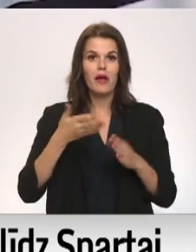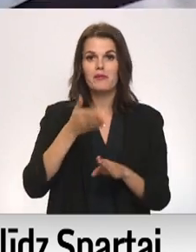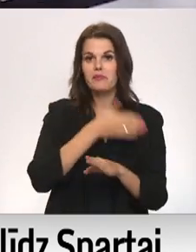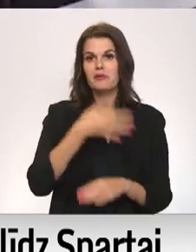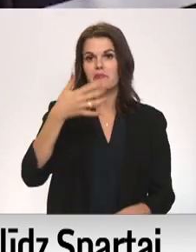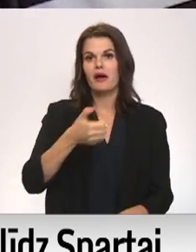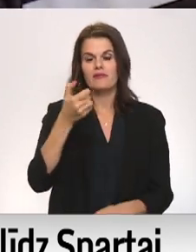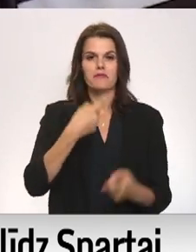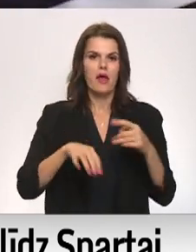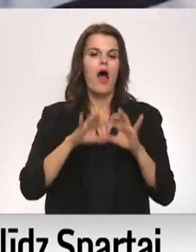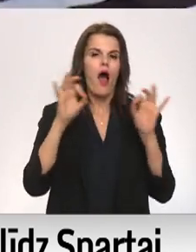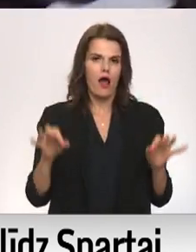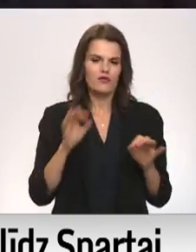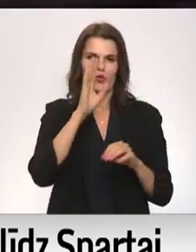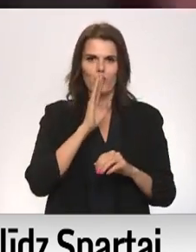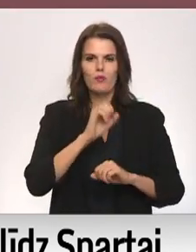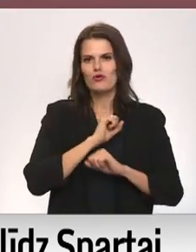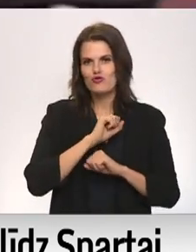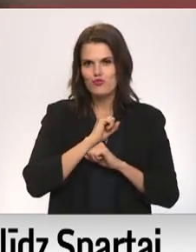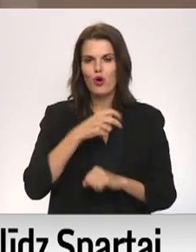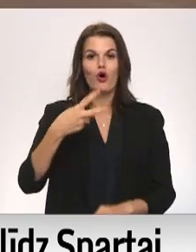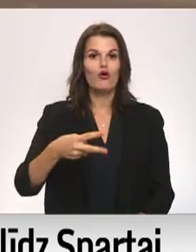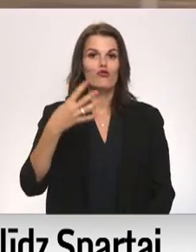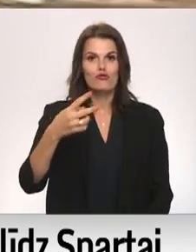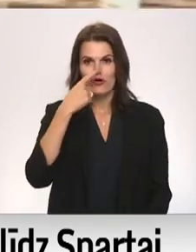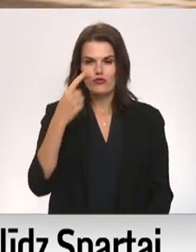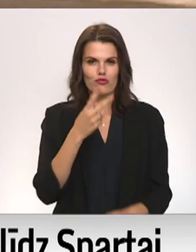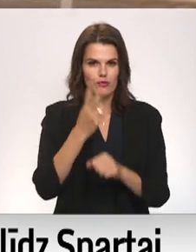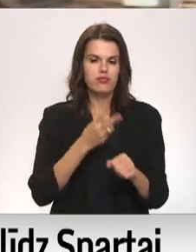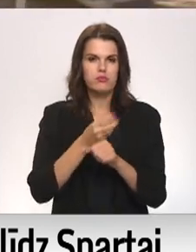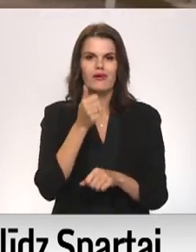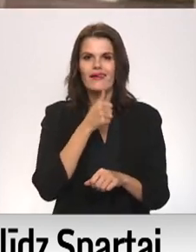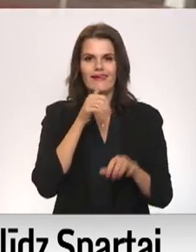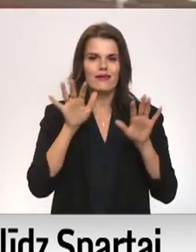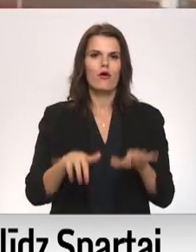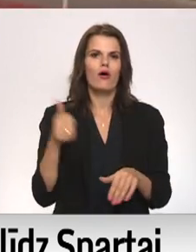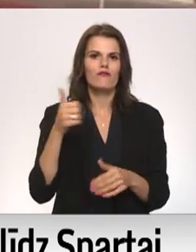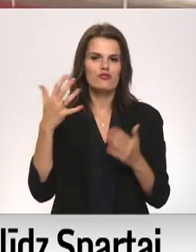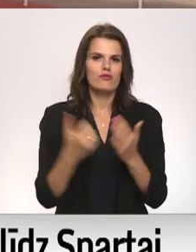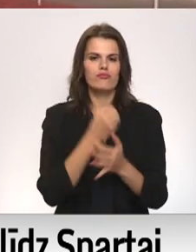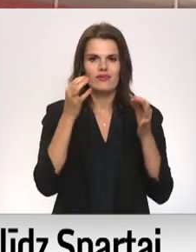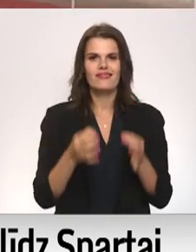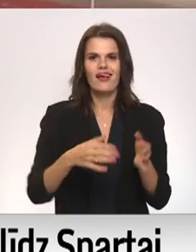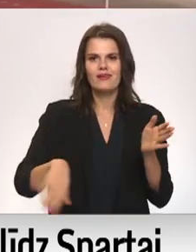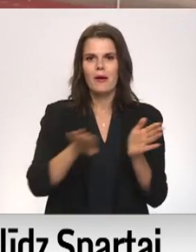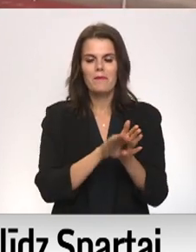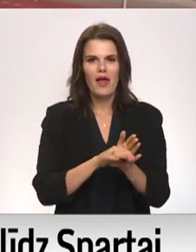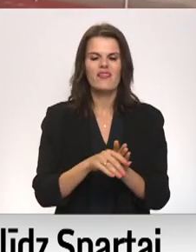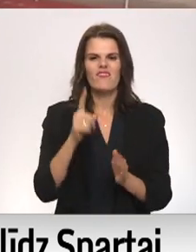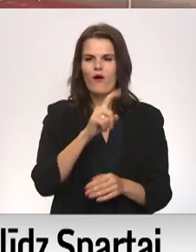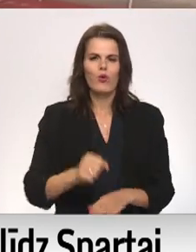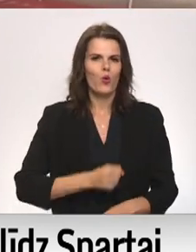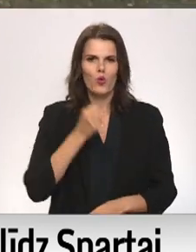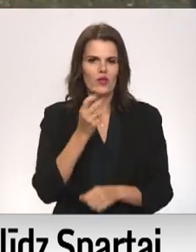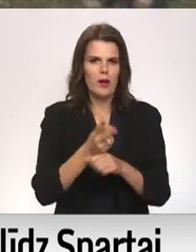gadiem atsāka tai pievērsties nopietni. 24 stundu maratonā Igaunijā Aivars izcīnīja tiesības piedalīties vienā no